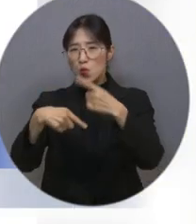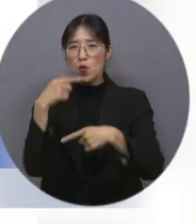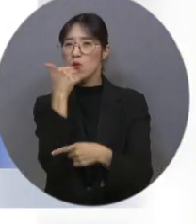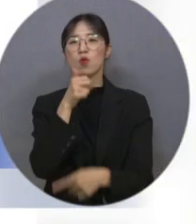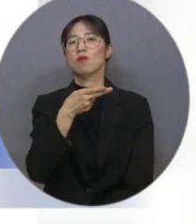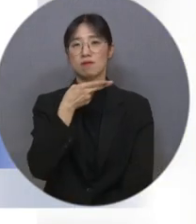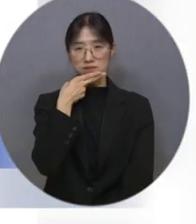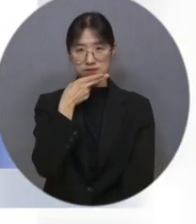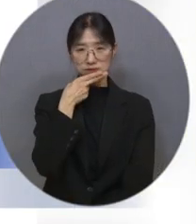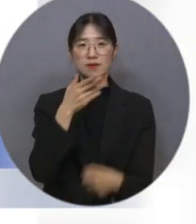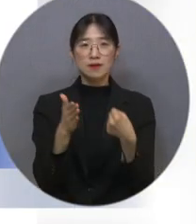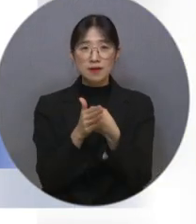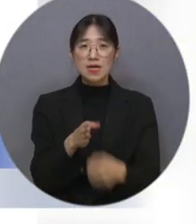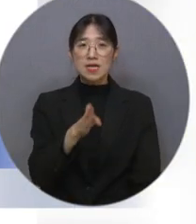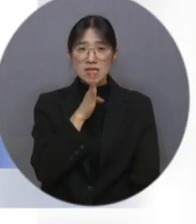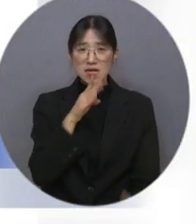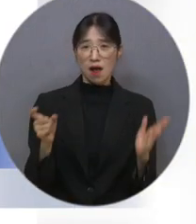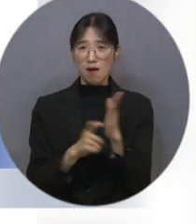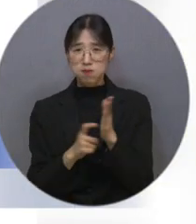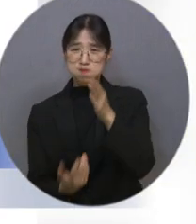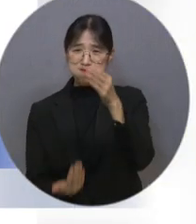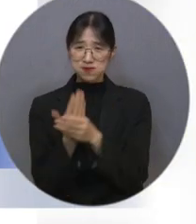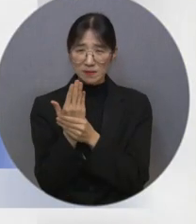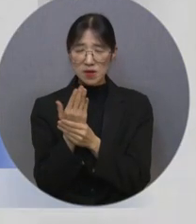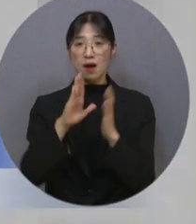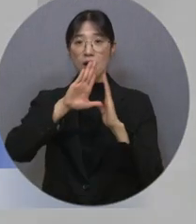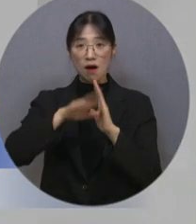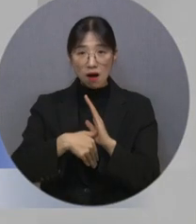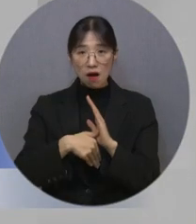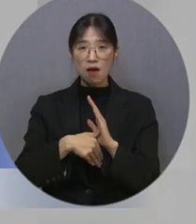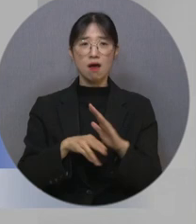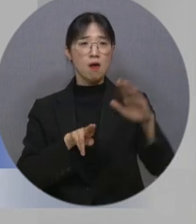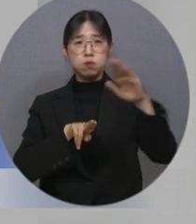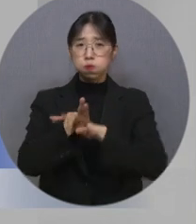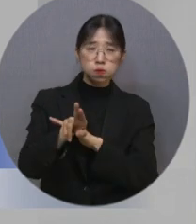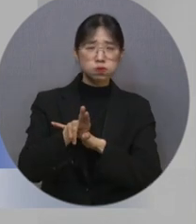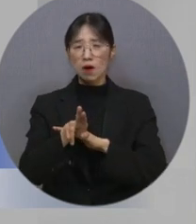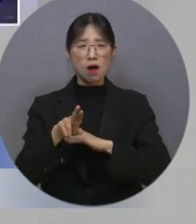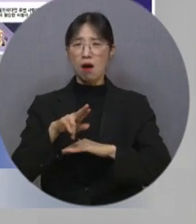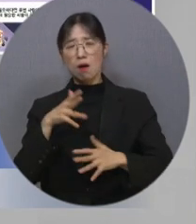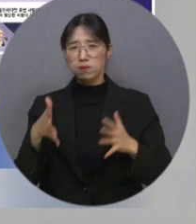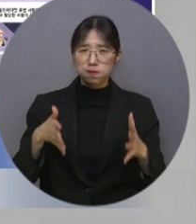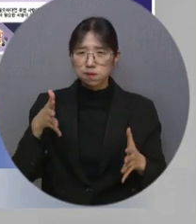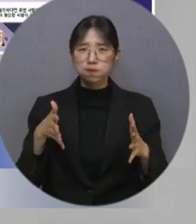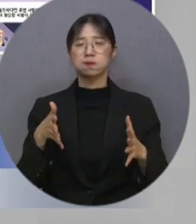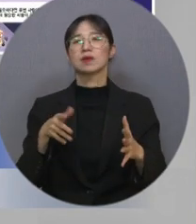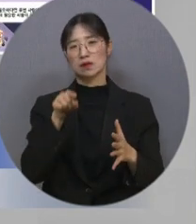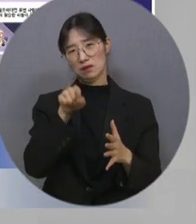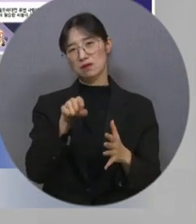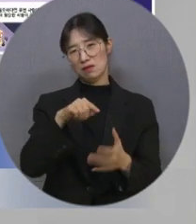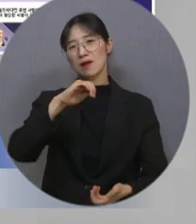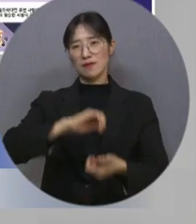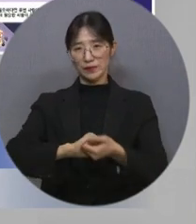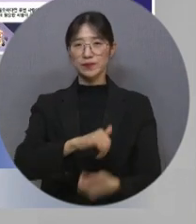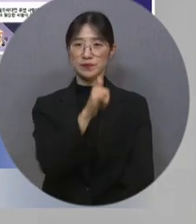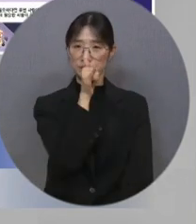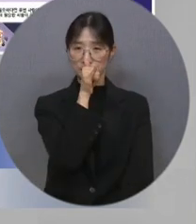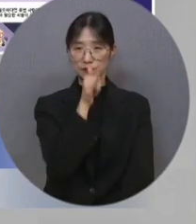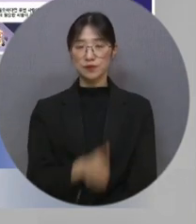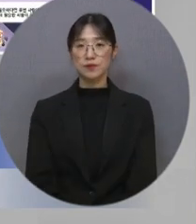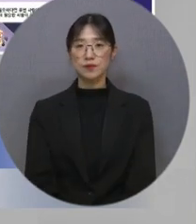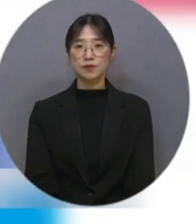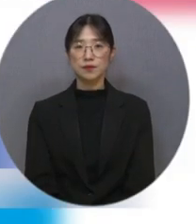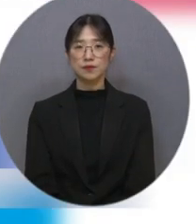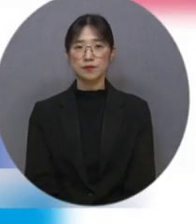때문에 실제 위급한 상황이 발생했을 경우 피난 안내가 제대로 제공되지 못하는 한계가 발생할 수밖에